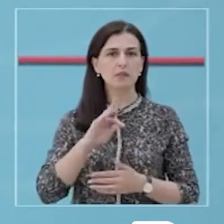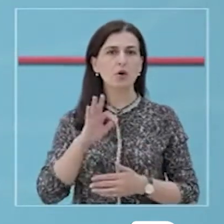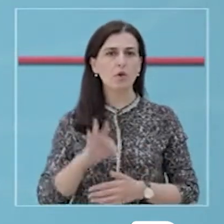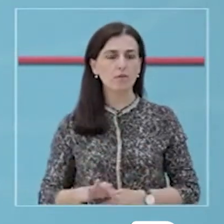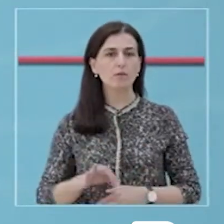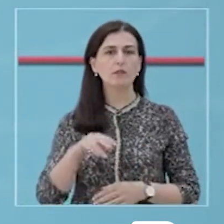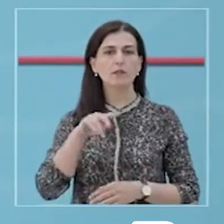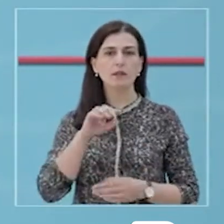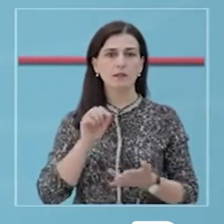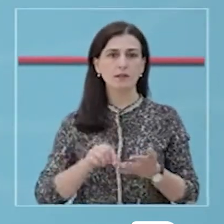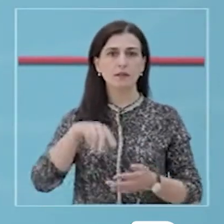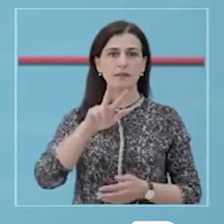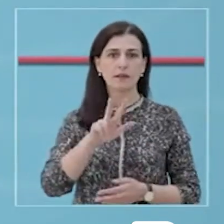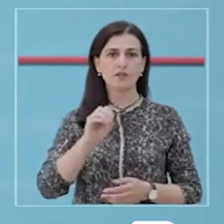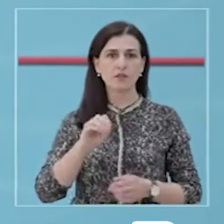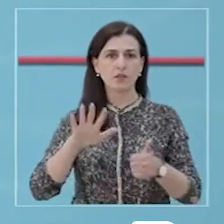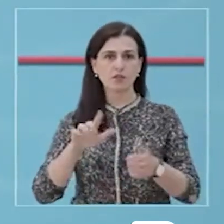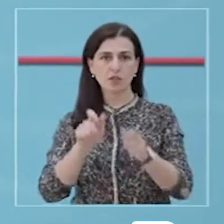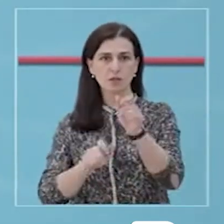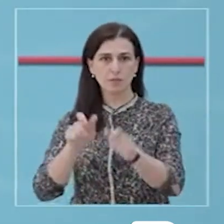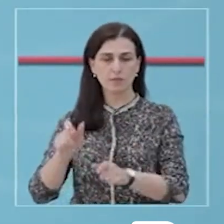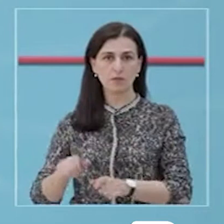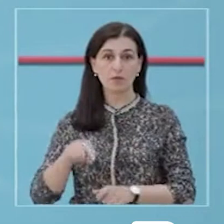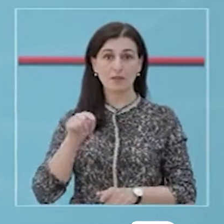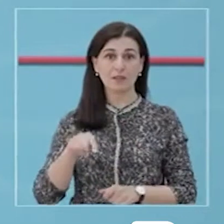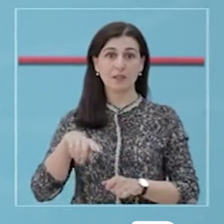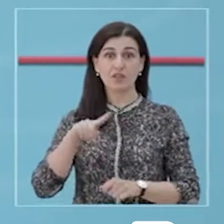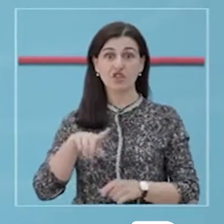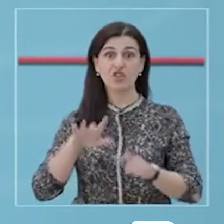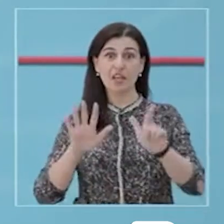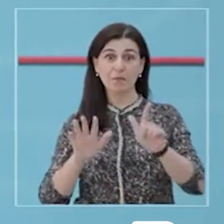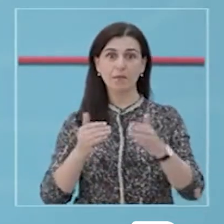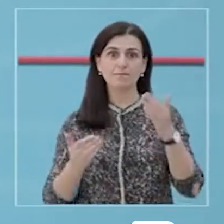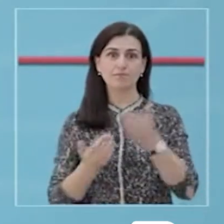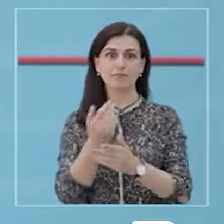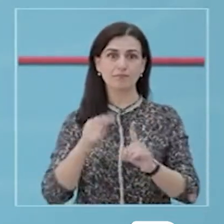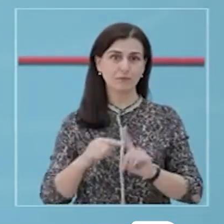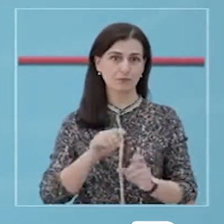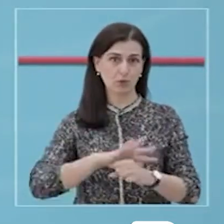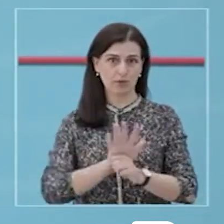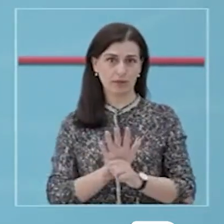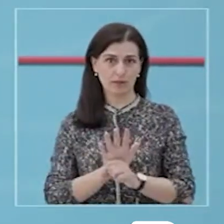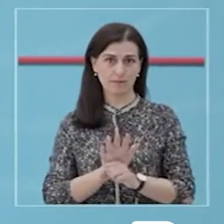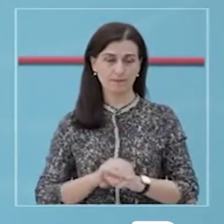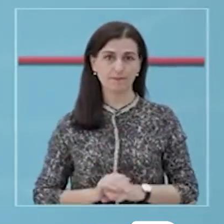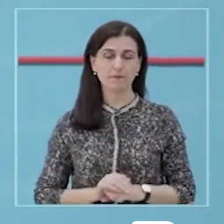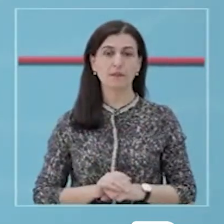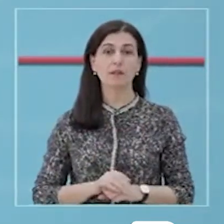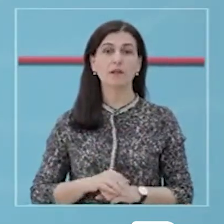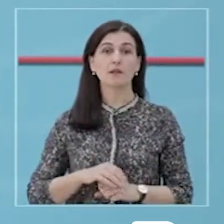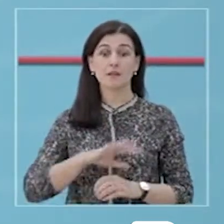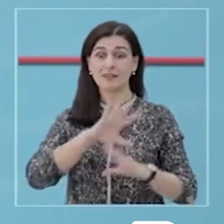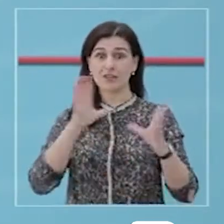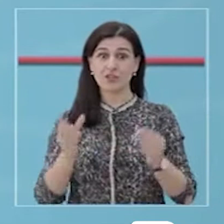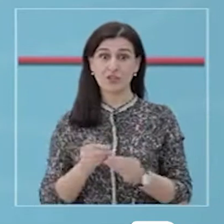testuar 306 qytetarë, nga të cilët 17 prej tyre kanë rezultuar pozitiv me COVID-19. Ndër të gjithë